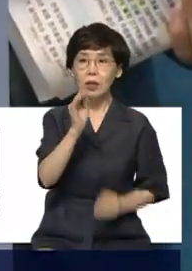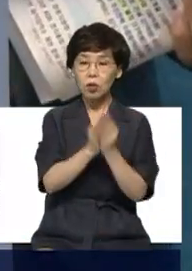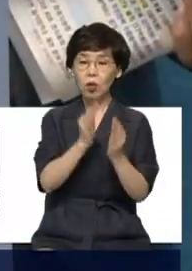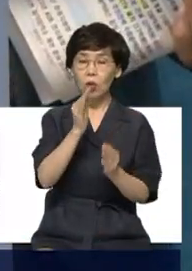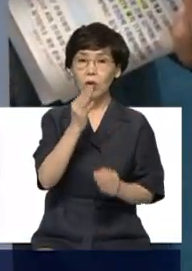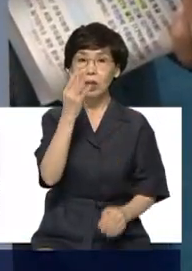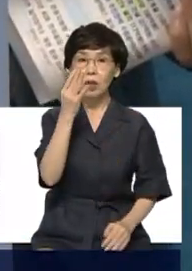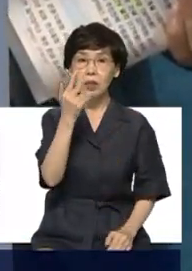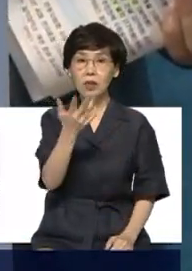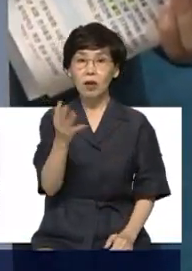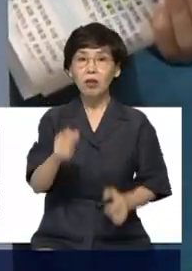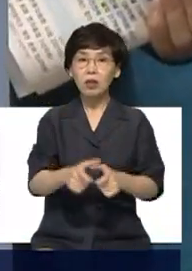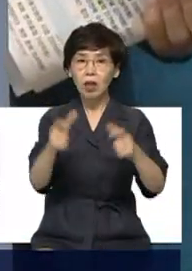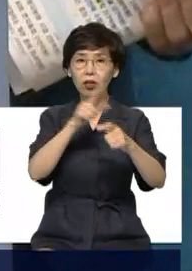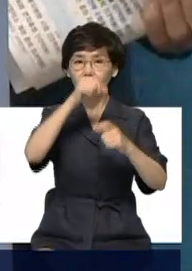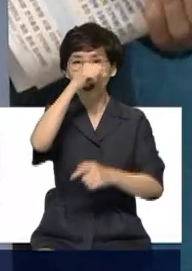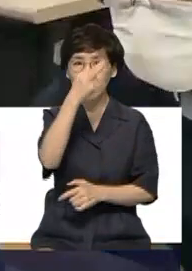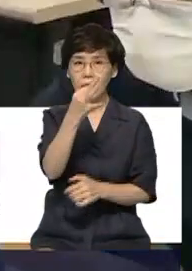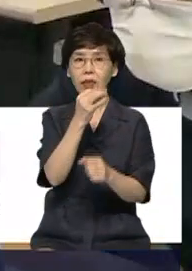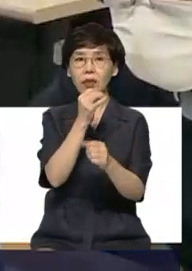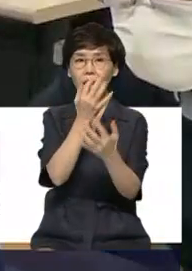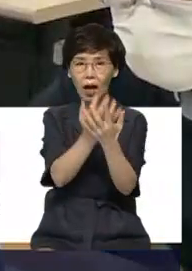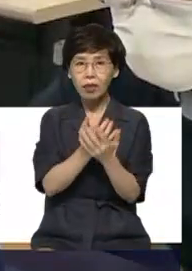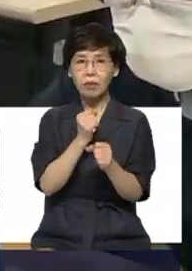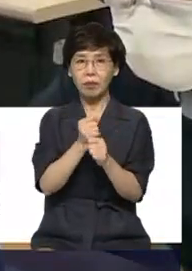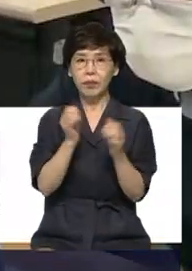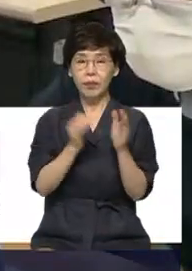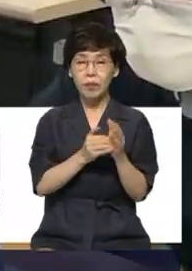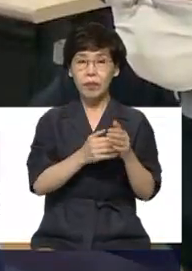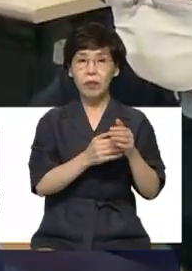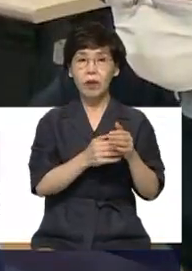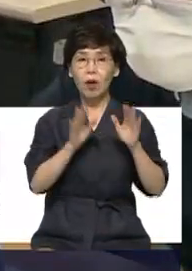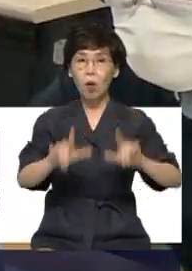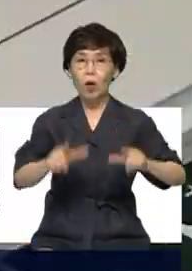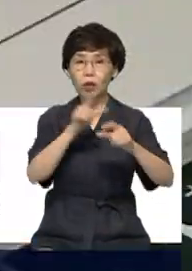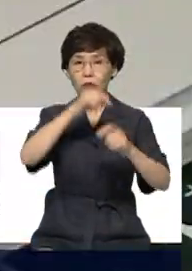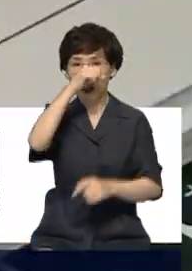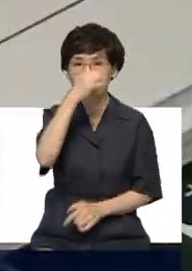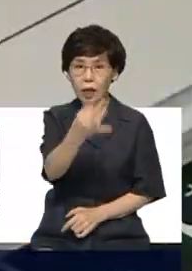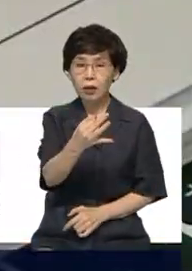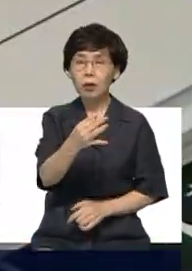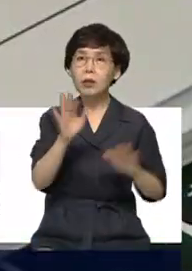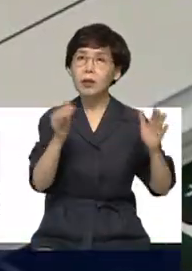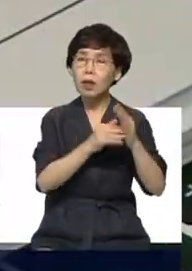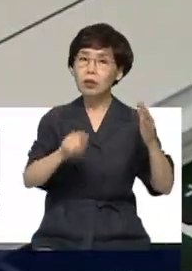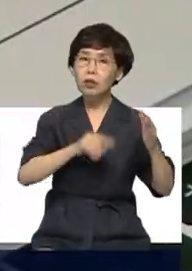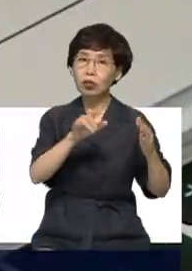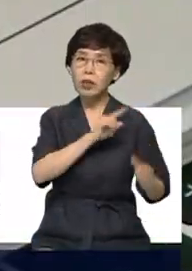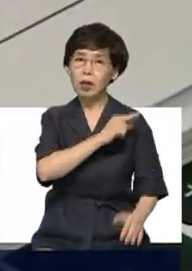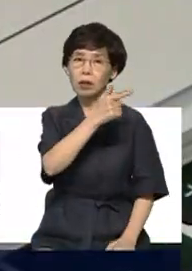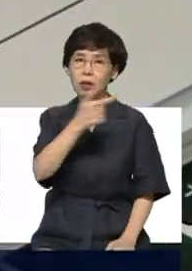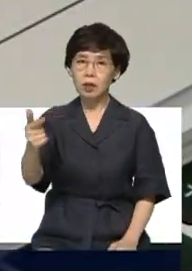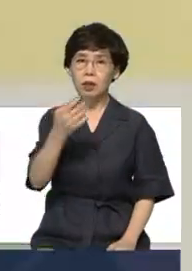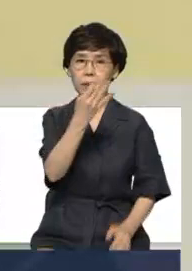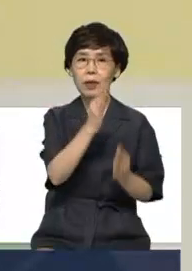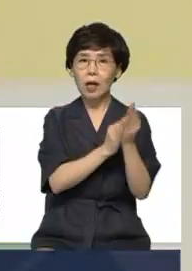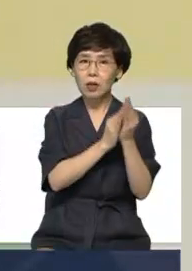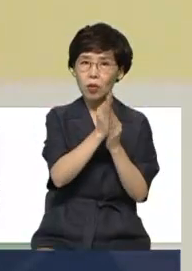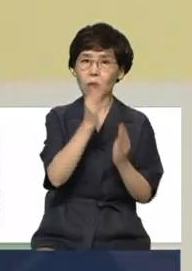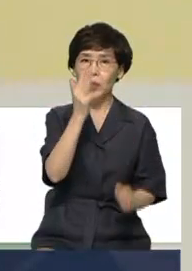늘어난 추가경정 예산안을 편성했습니다. 인천시는 올해 추경으로 역대 최대 예산 규모인